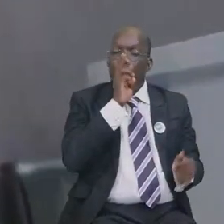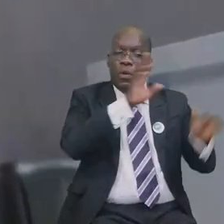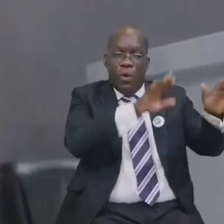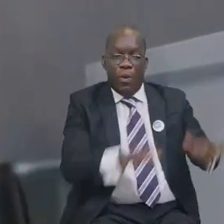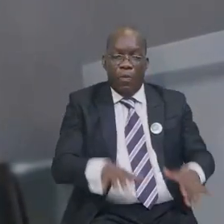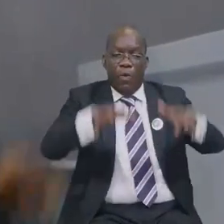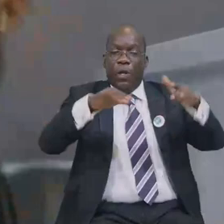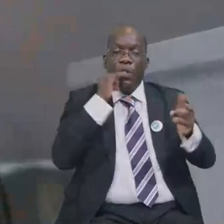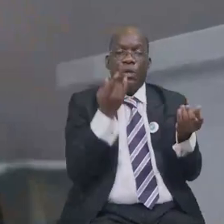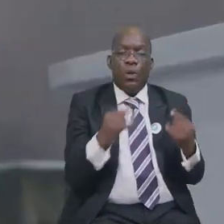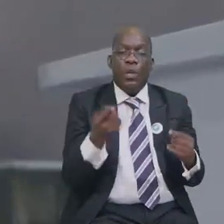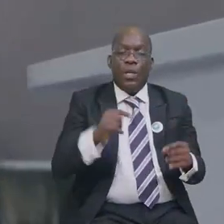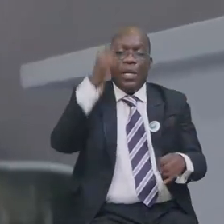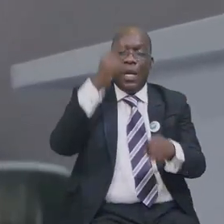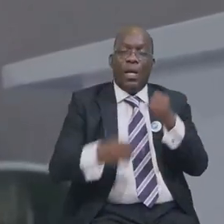génération vient.